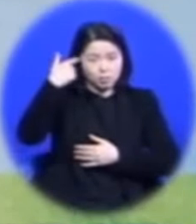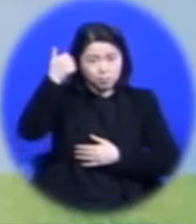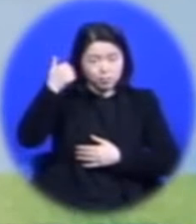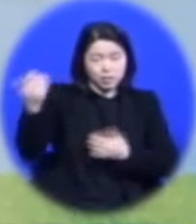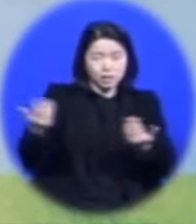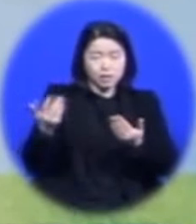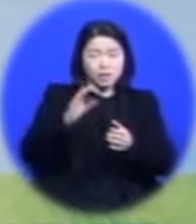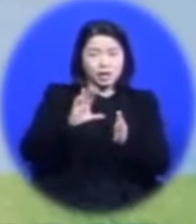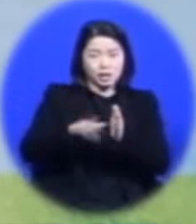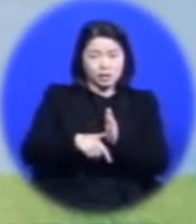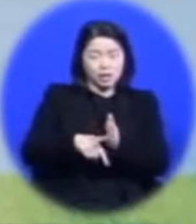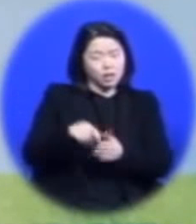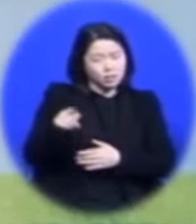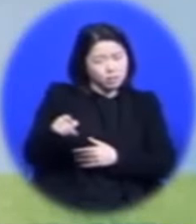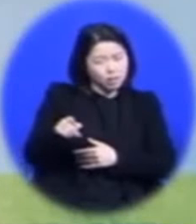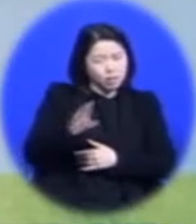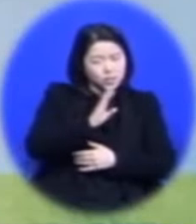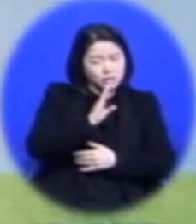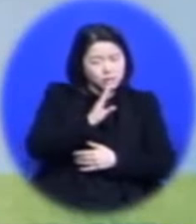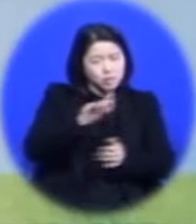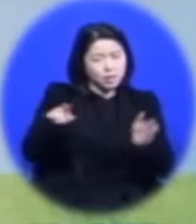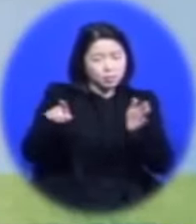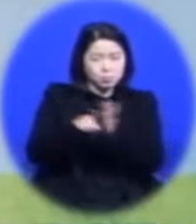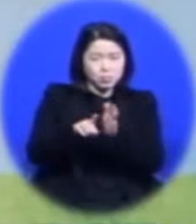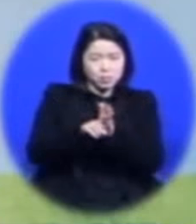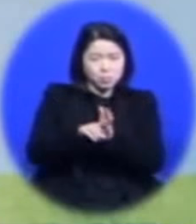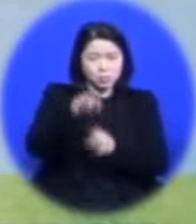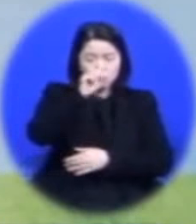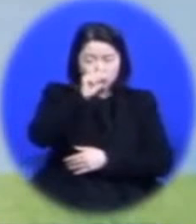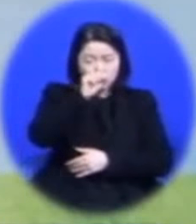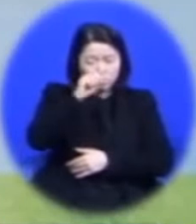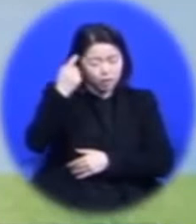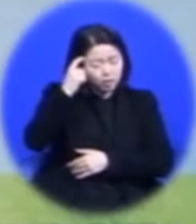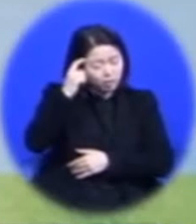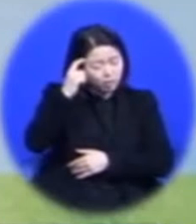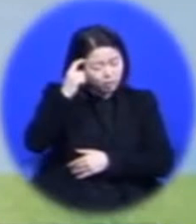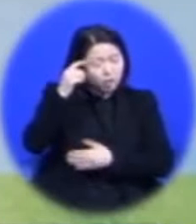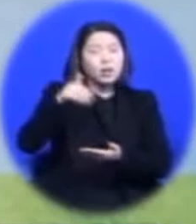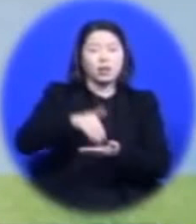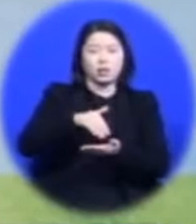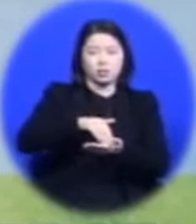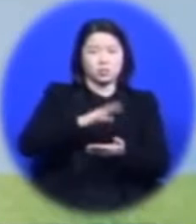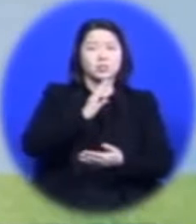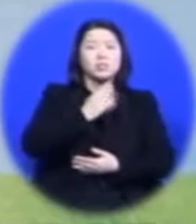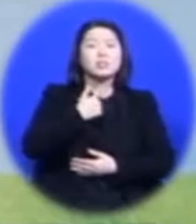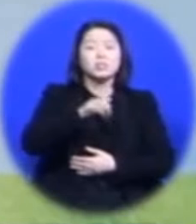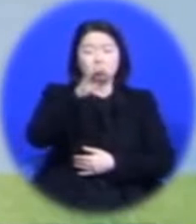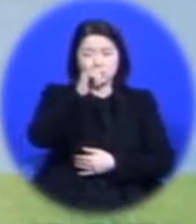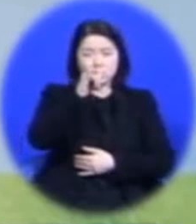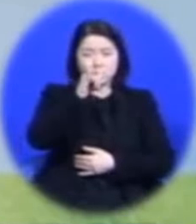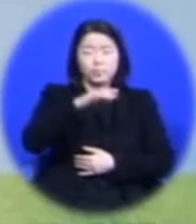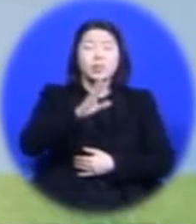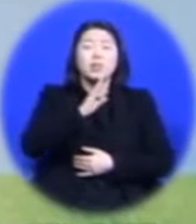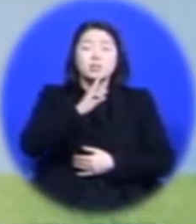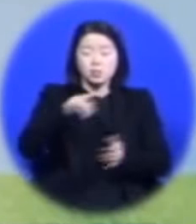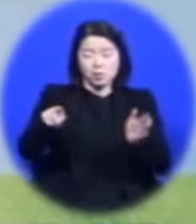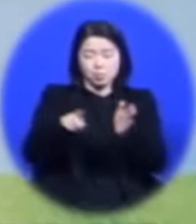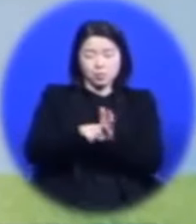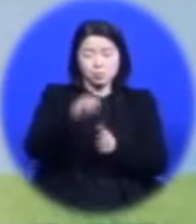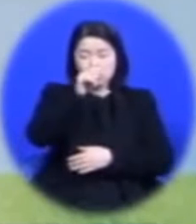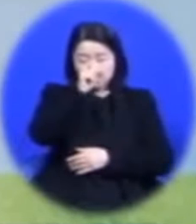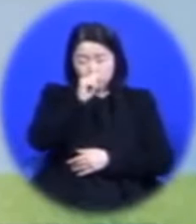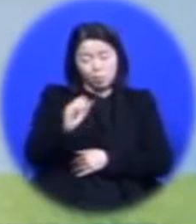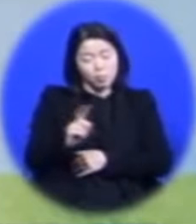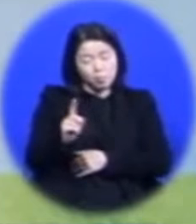진짜 믿음이 좋은 증거일까 회의를 품었다는 거예요 정말 믿음이 좋은 건 뭘 말하는